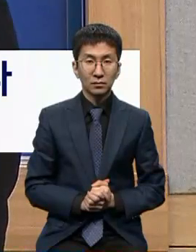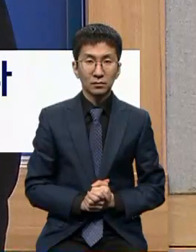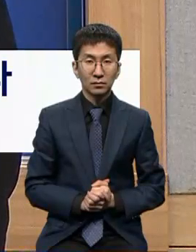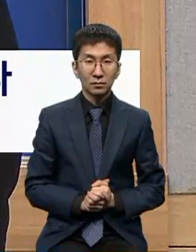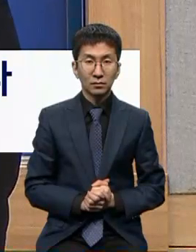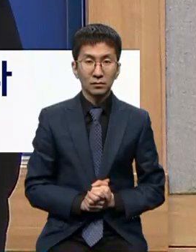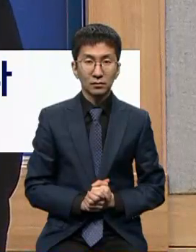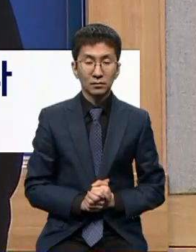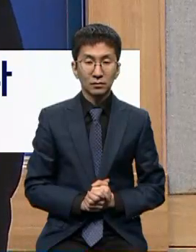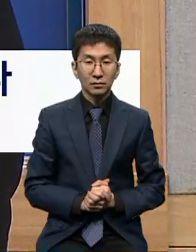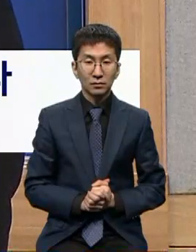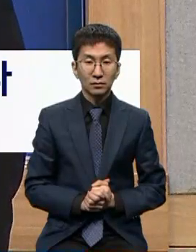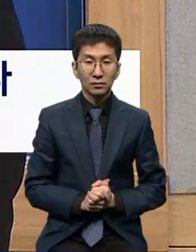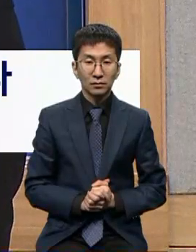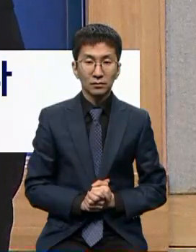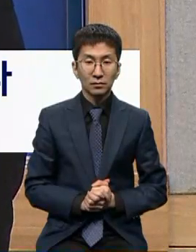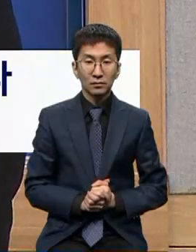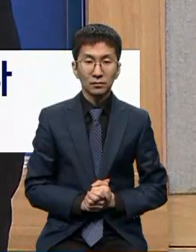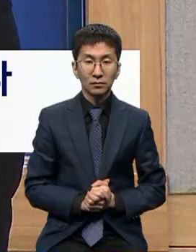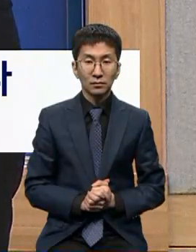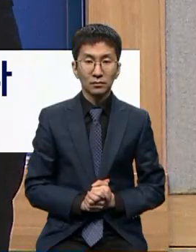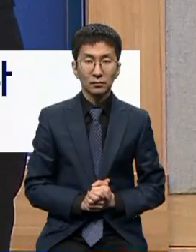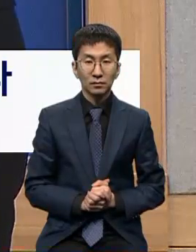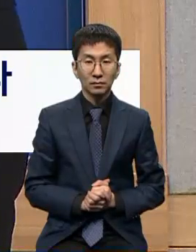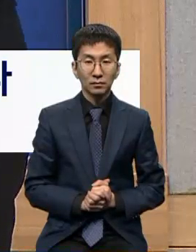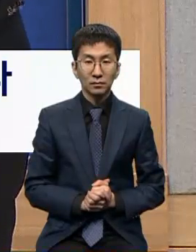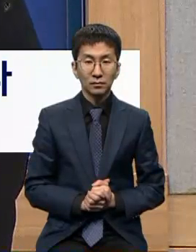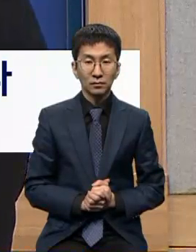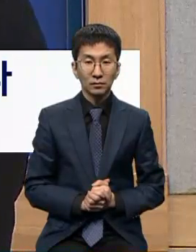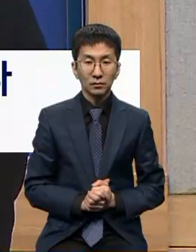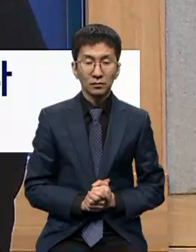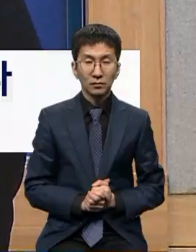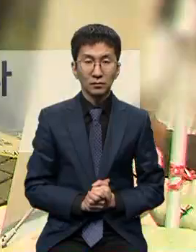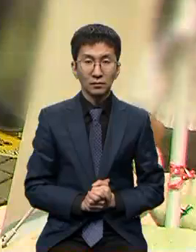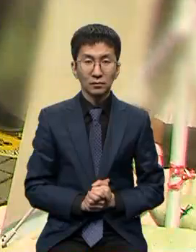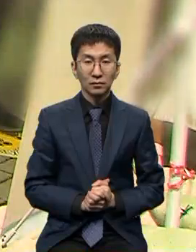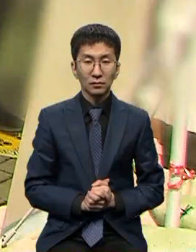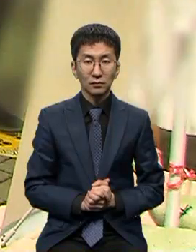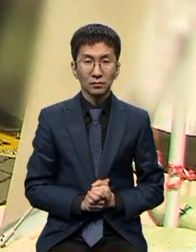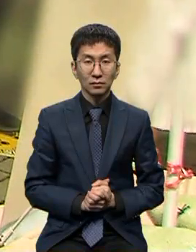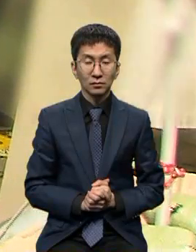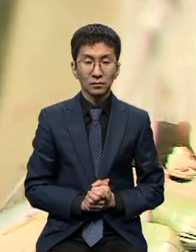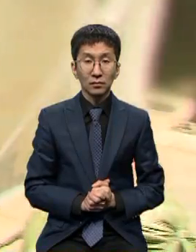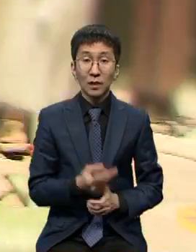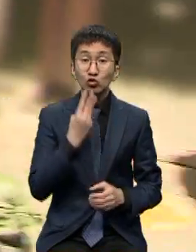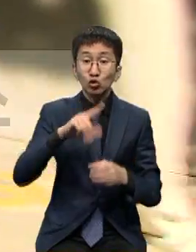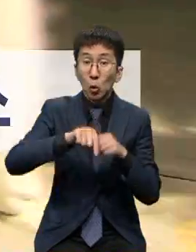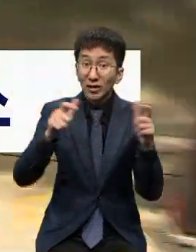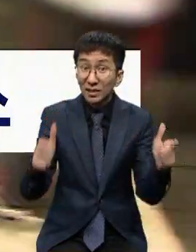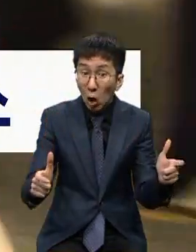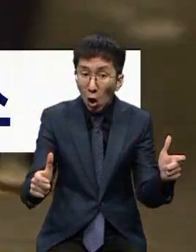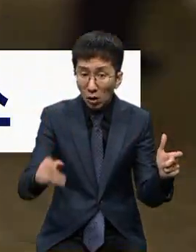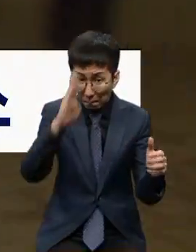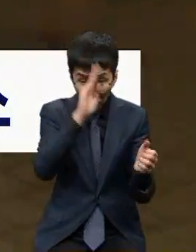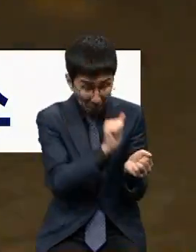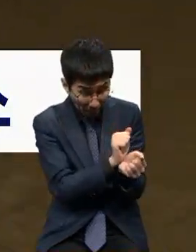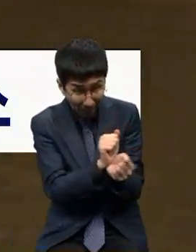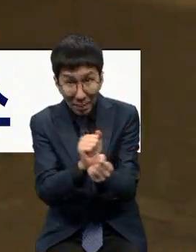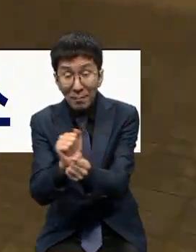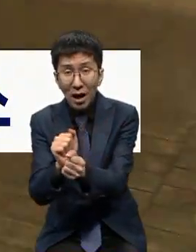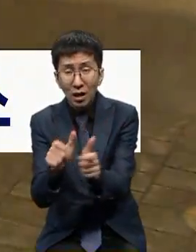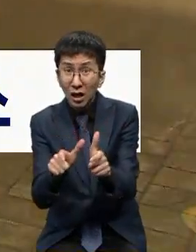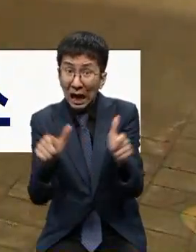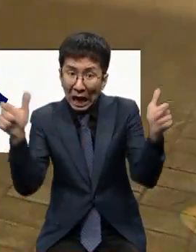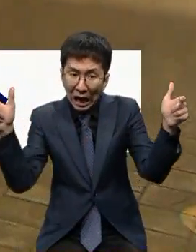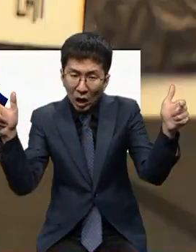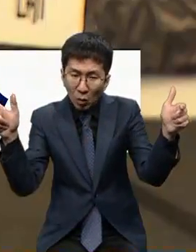치료 시 접촉으로 전파된 것으로 보고 조사 중에 있습니다. 수도권 확산세가 최근 2주간 다소